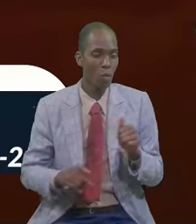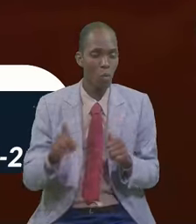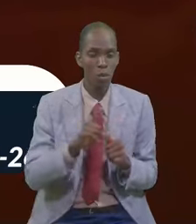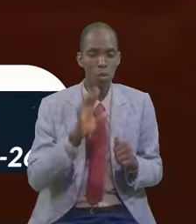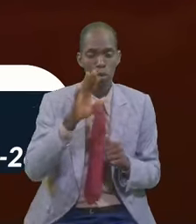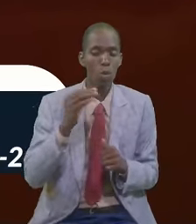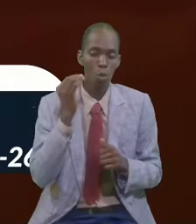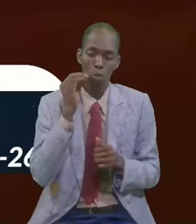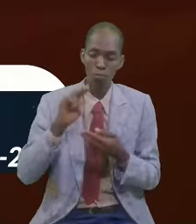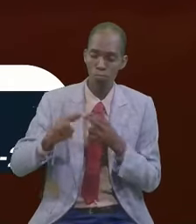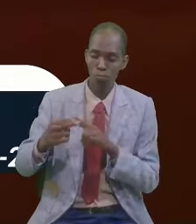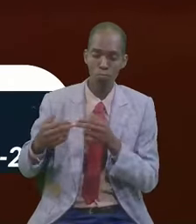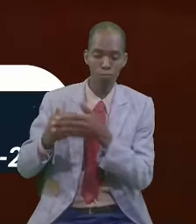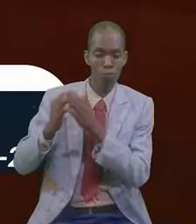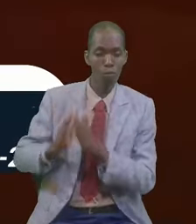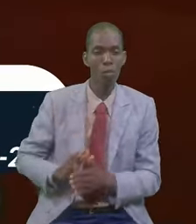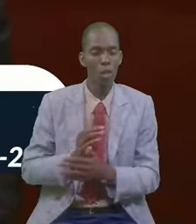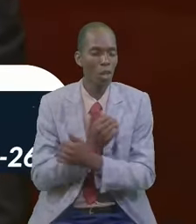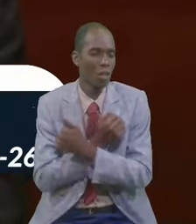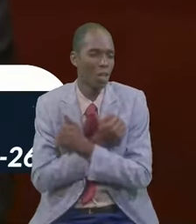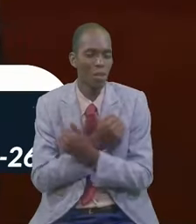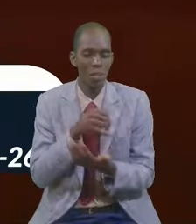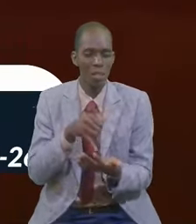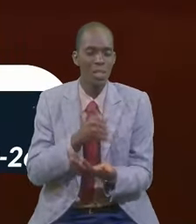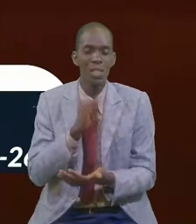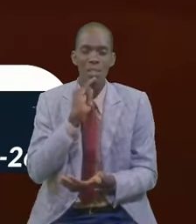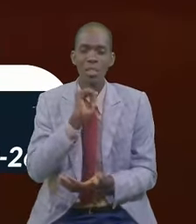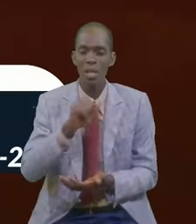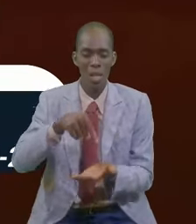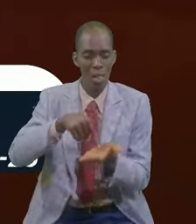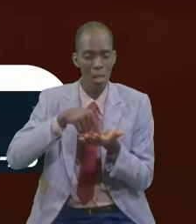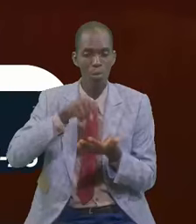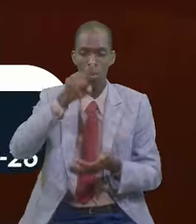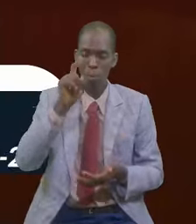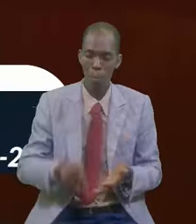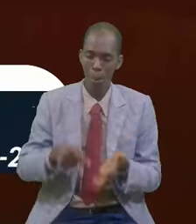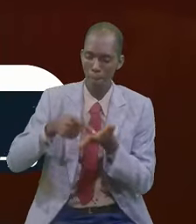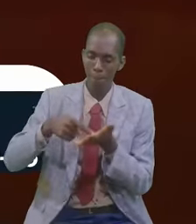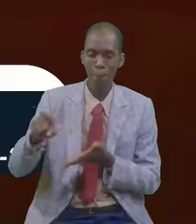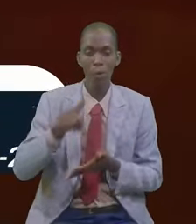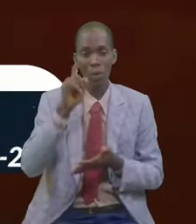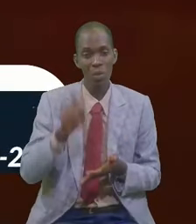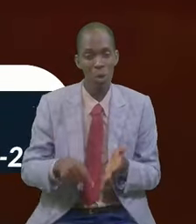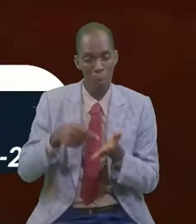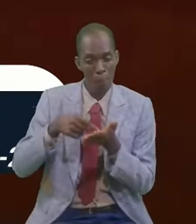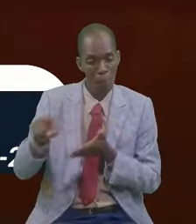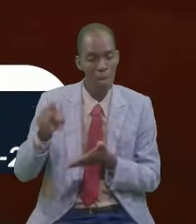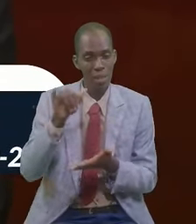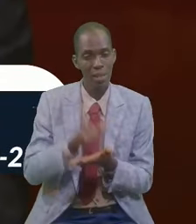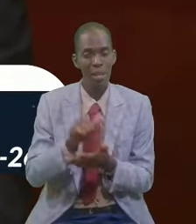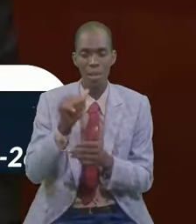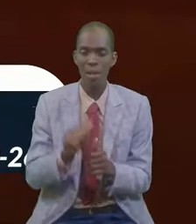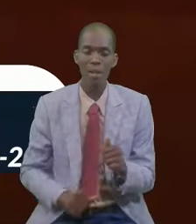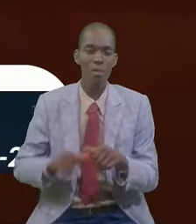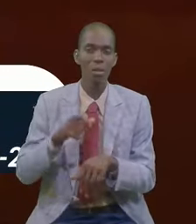uns les autres. Vous devez à tout le monde l'amour. C'est une dette à vous en